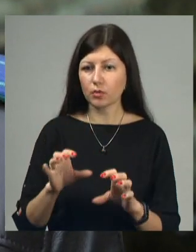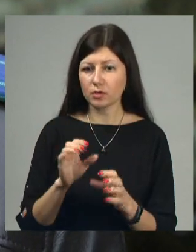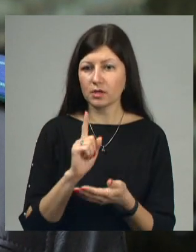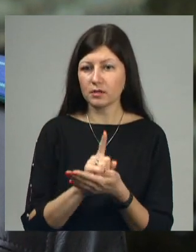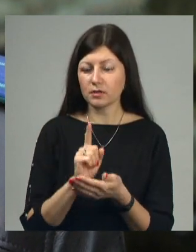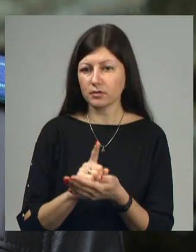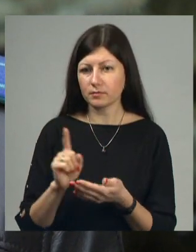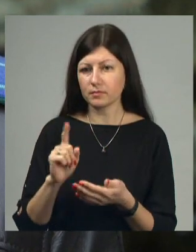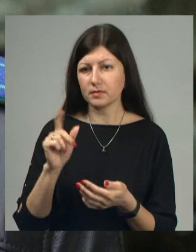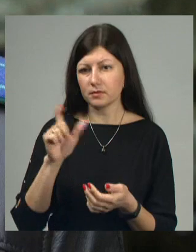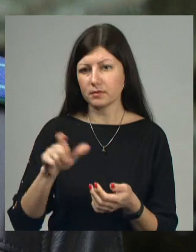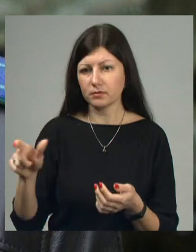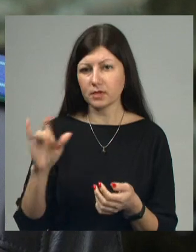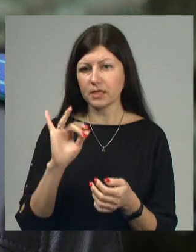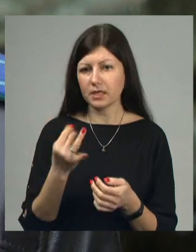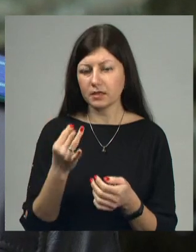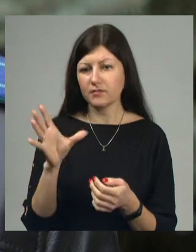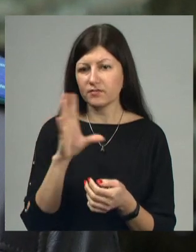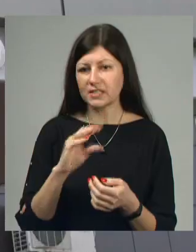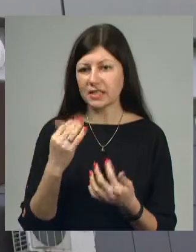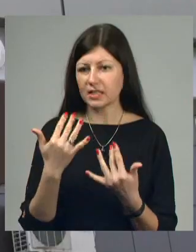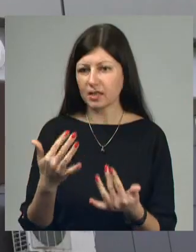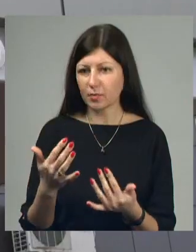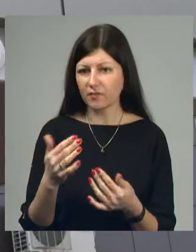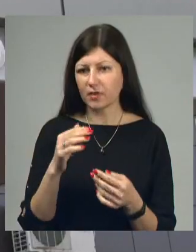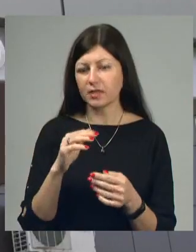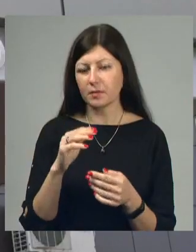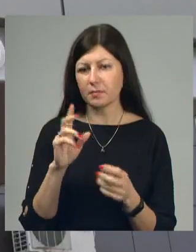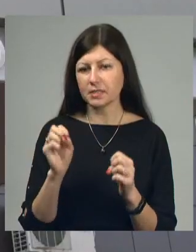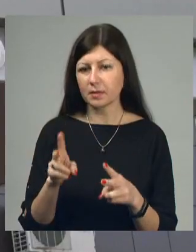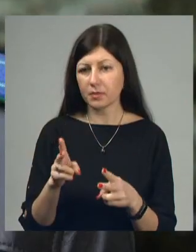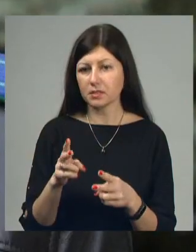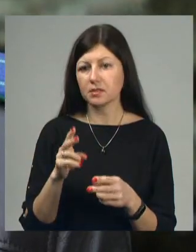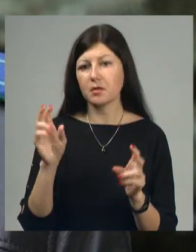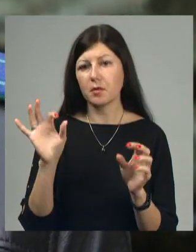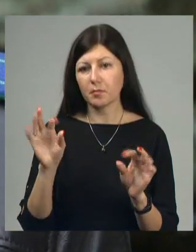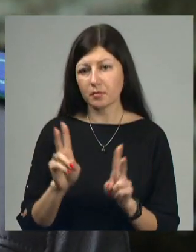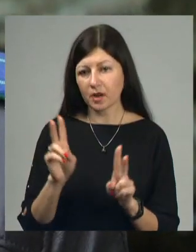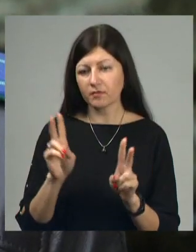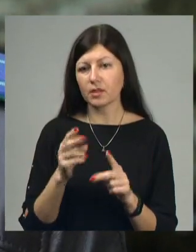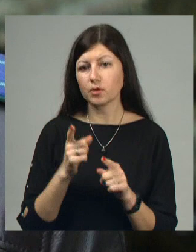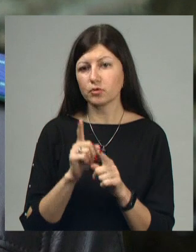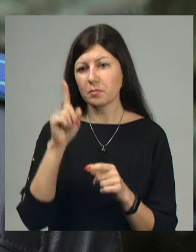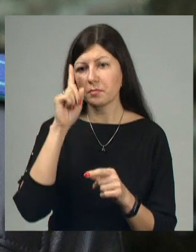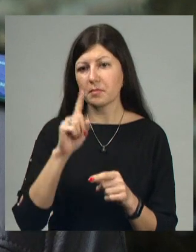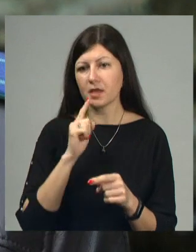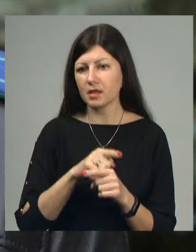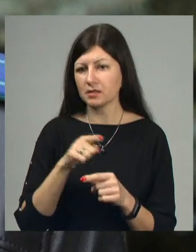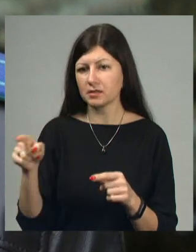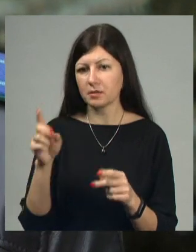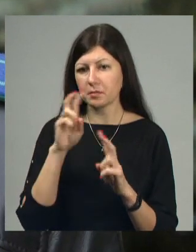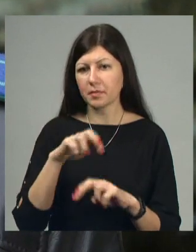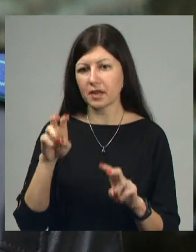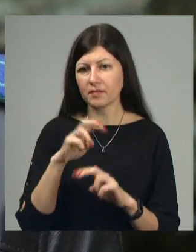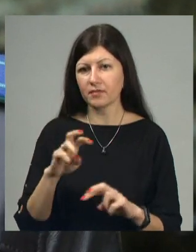лиц в части соблюдения ими требований промышленной безопасности. Ну, как правило, проверка у нас проводится в течение месяца, поскольку это